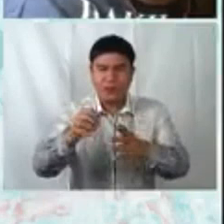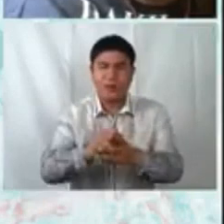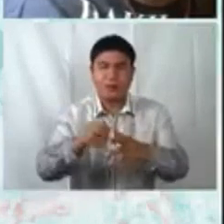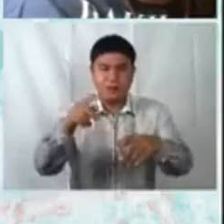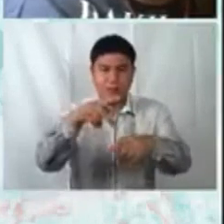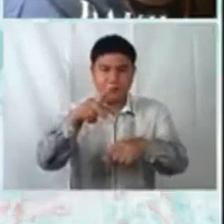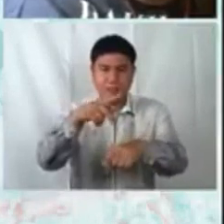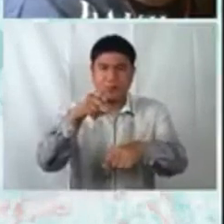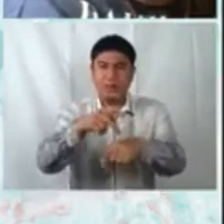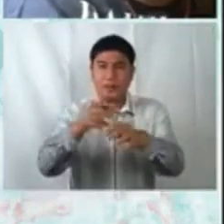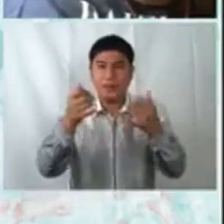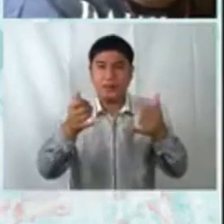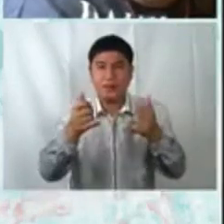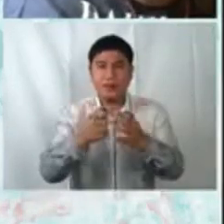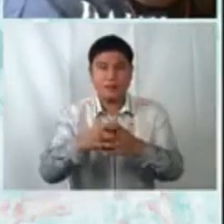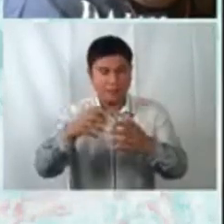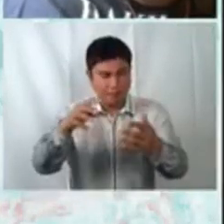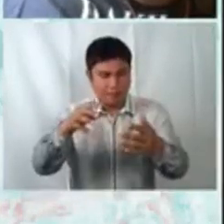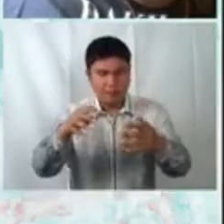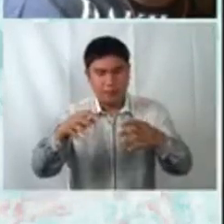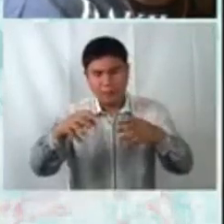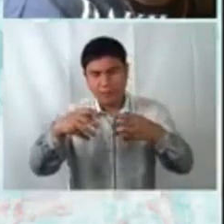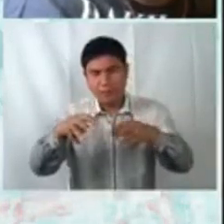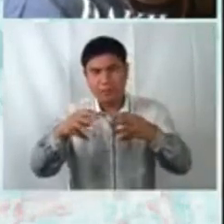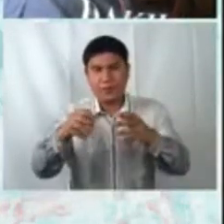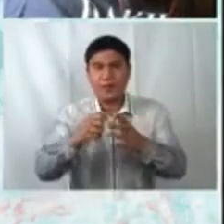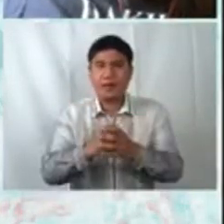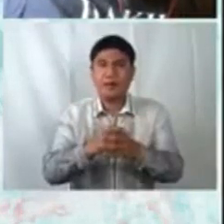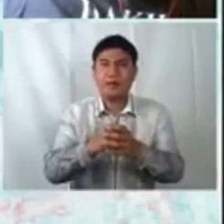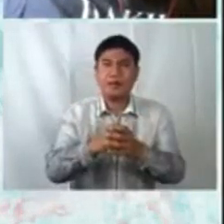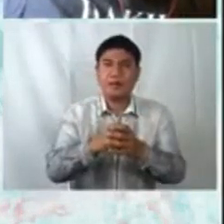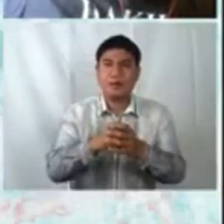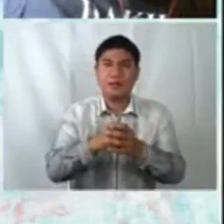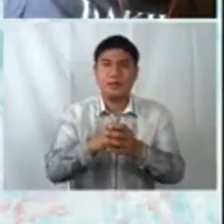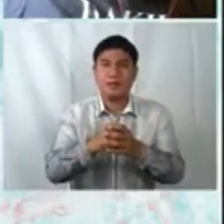naging eventually Marcha Nacional Filipina na